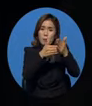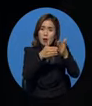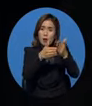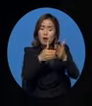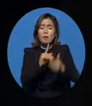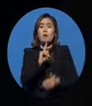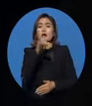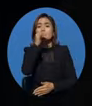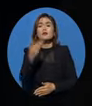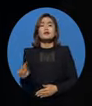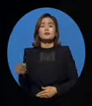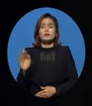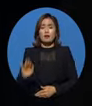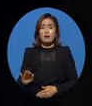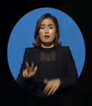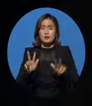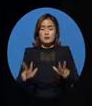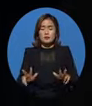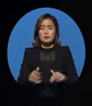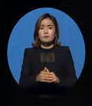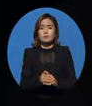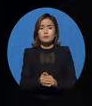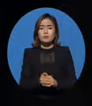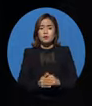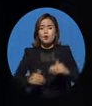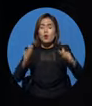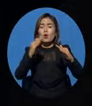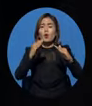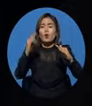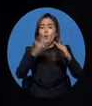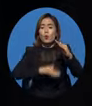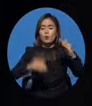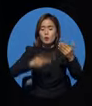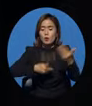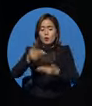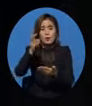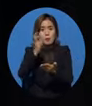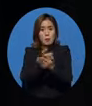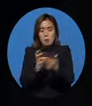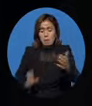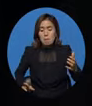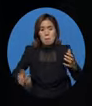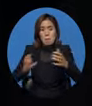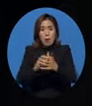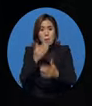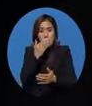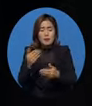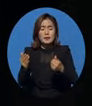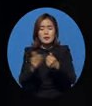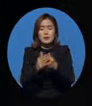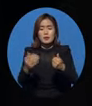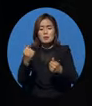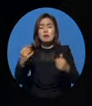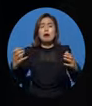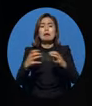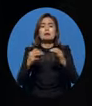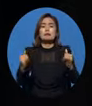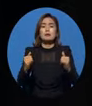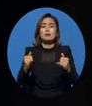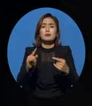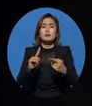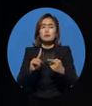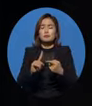말할 수 있어야 되는데 그렇게 하면 공정거래법상 담하게 됩니다 담합 이라는 것은 힘을 갖고 있는 시장